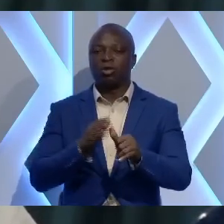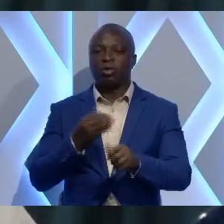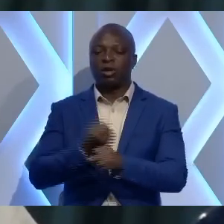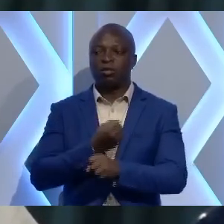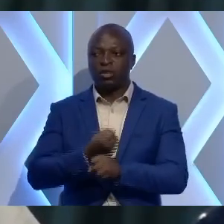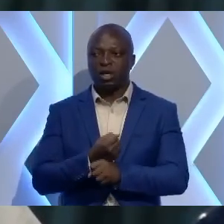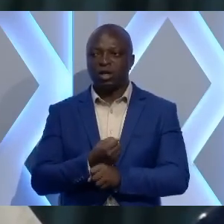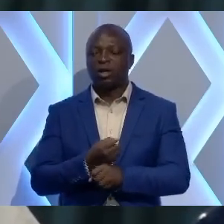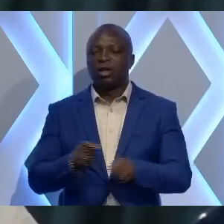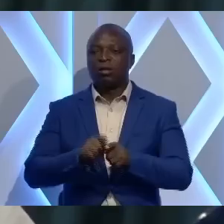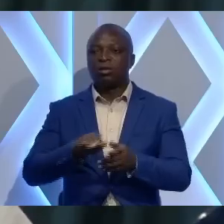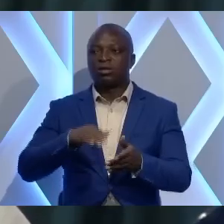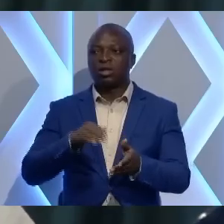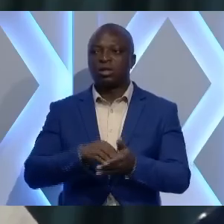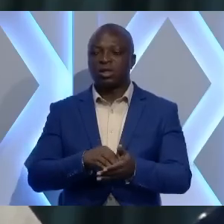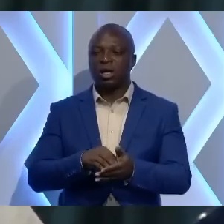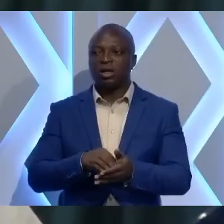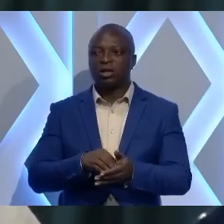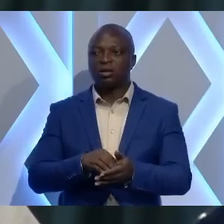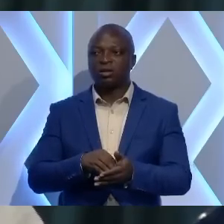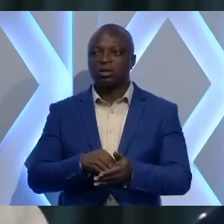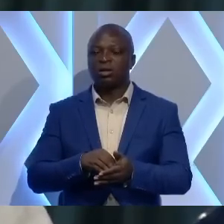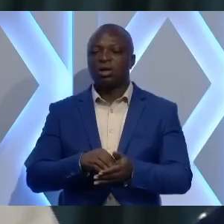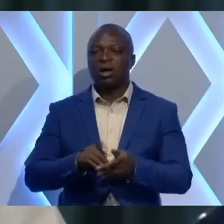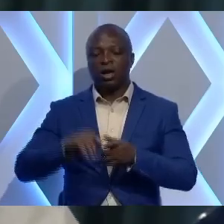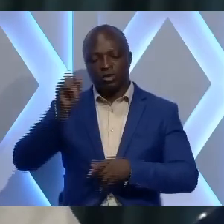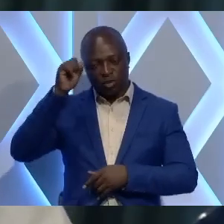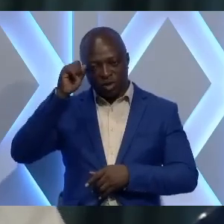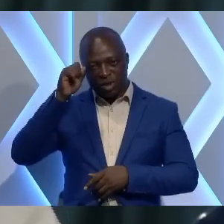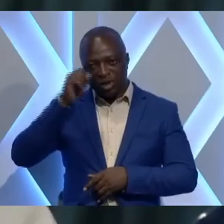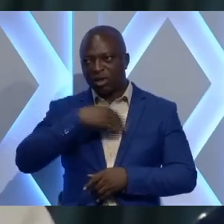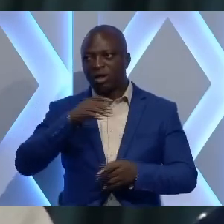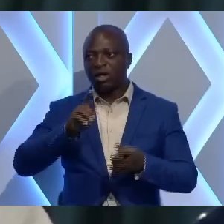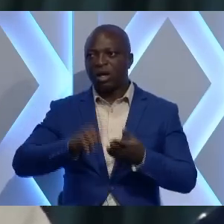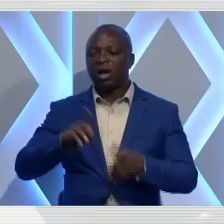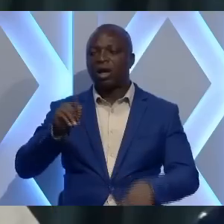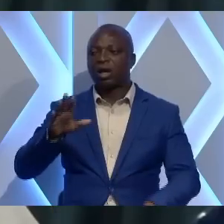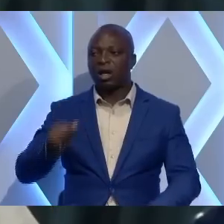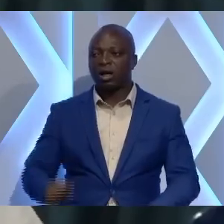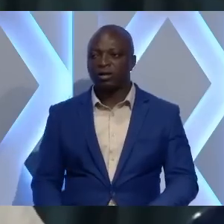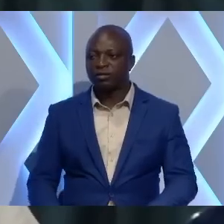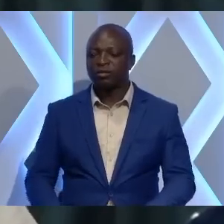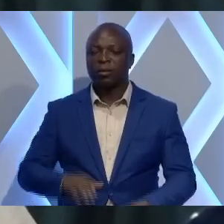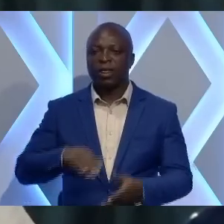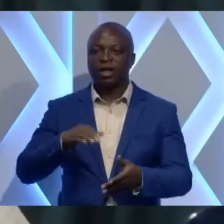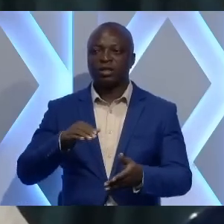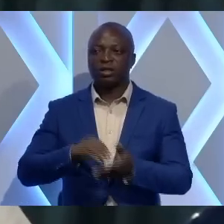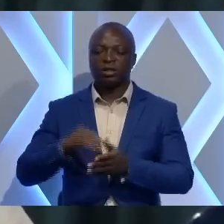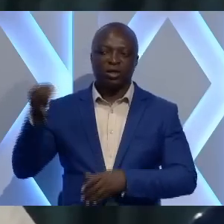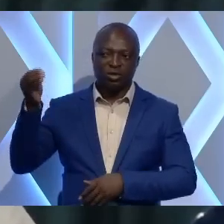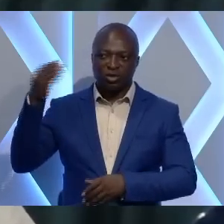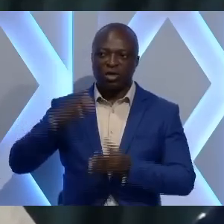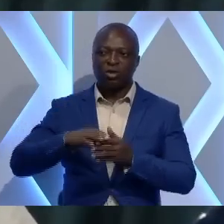pierres des mêmes centrales photovoltaïques à Sokodé et à Kara. La centrale solaire